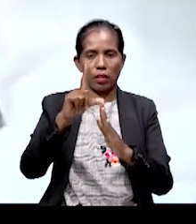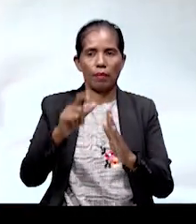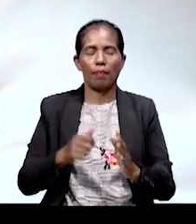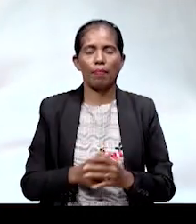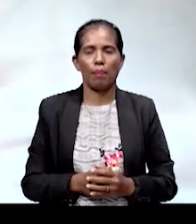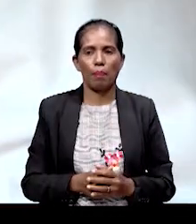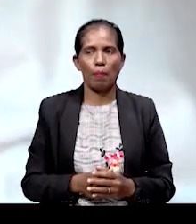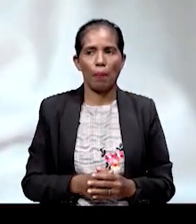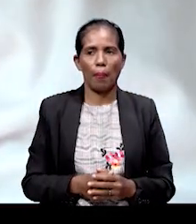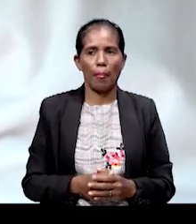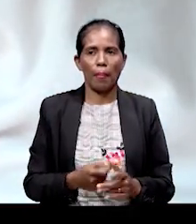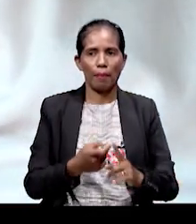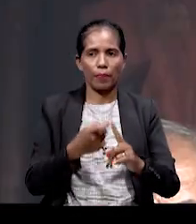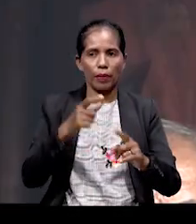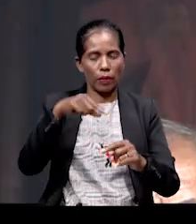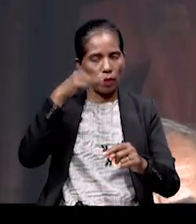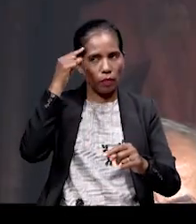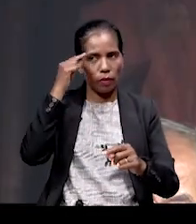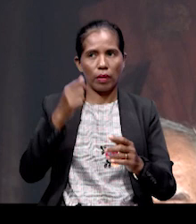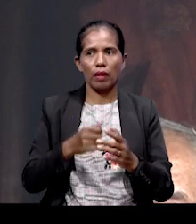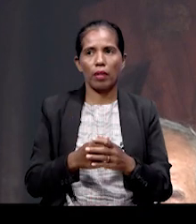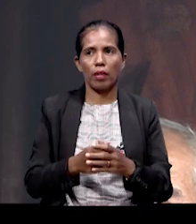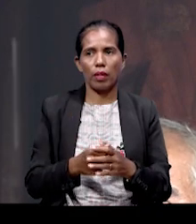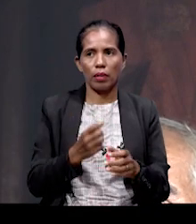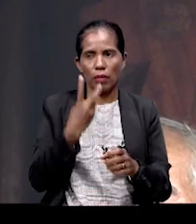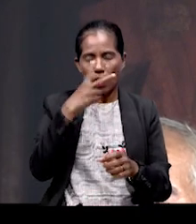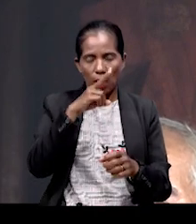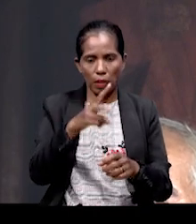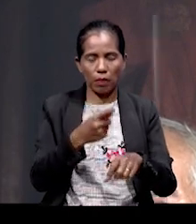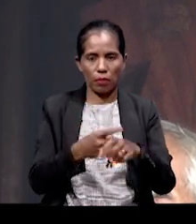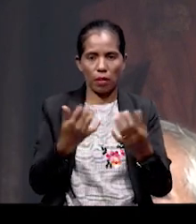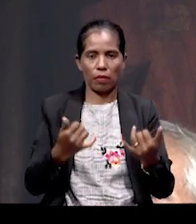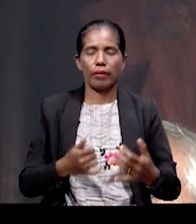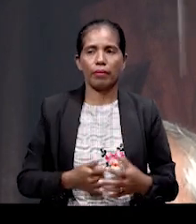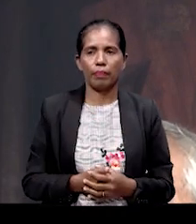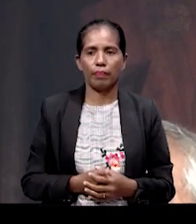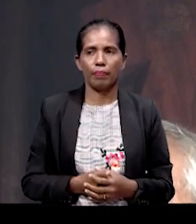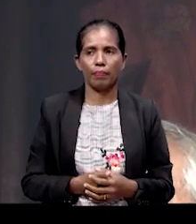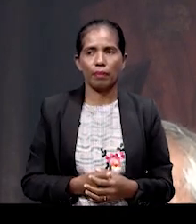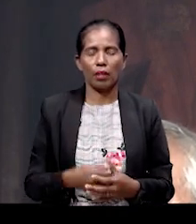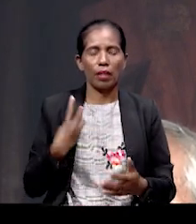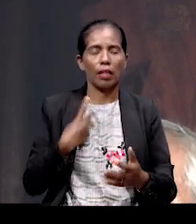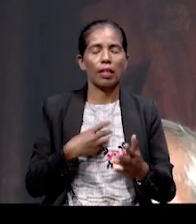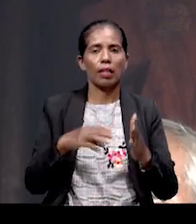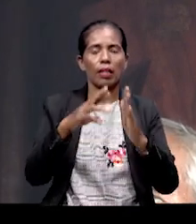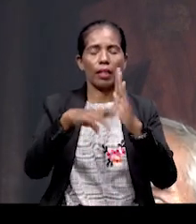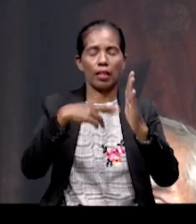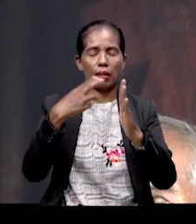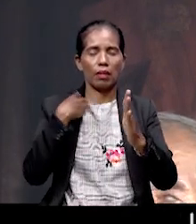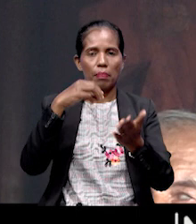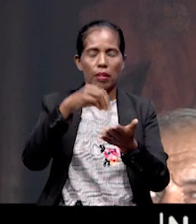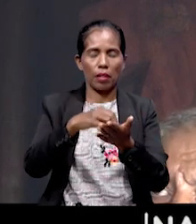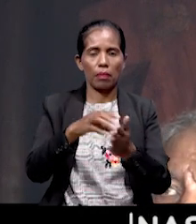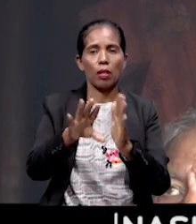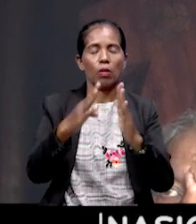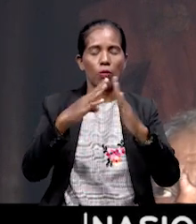governo nebe maka liu Secretaria de Estado de Arte e Cultura atu hariba situ saudade. Kriteria memang kami tahu bahwa Uma memang kita sudah